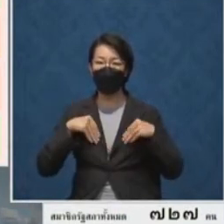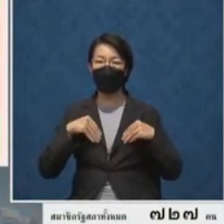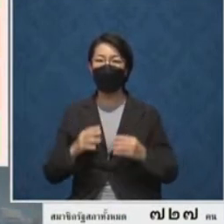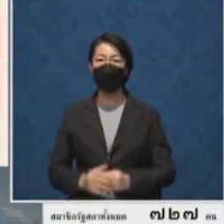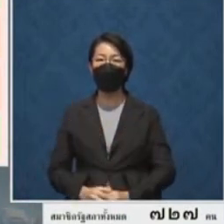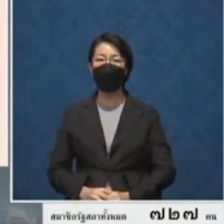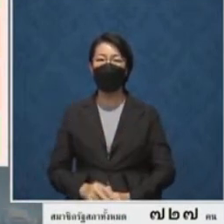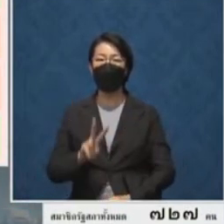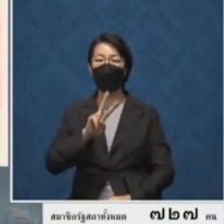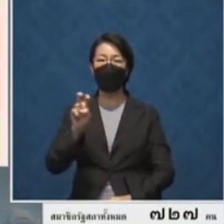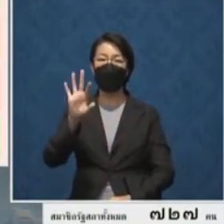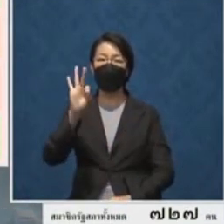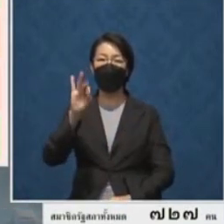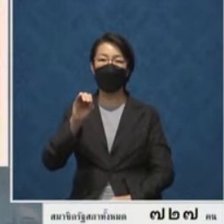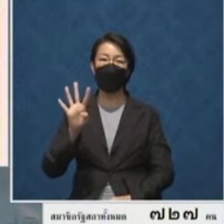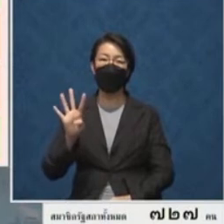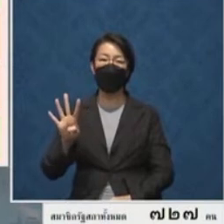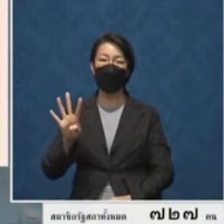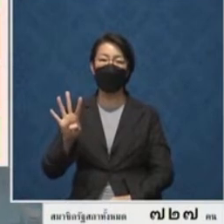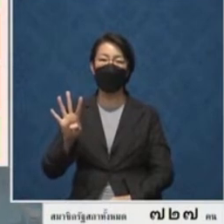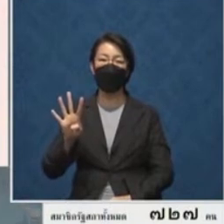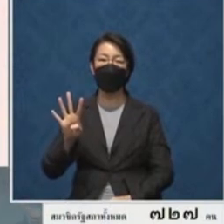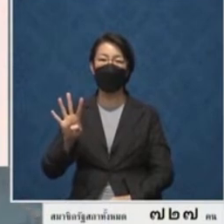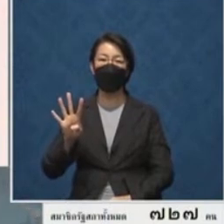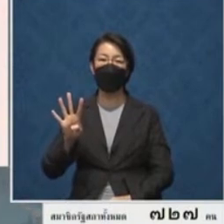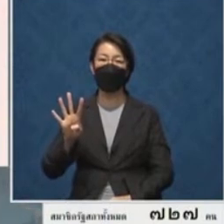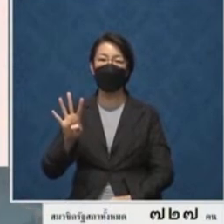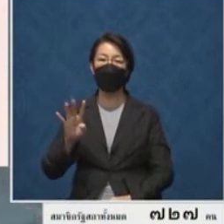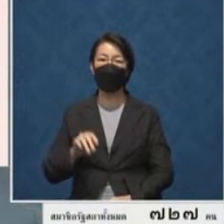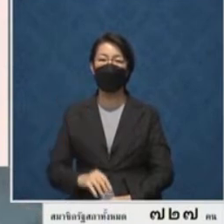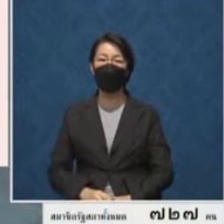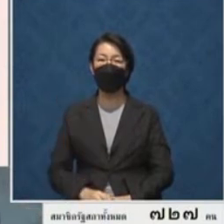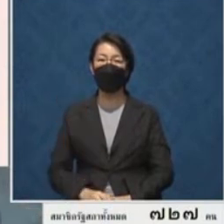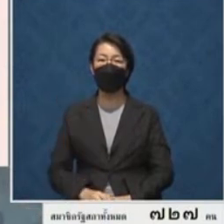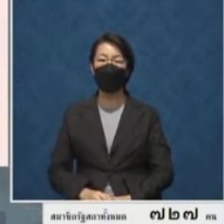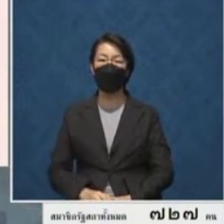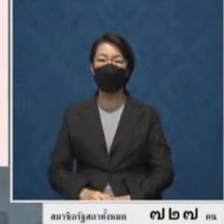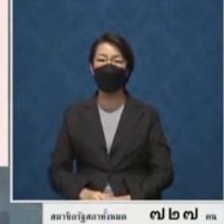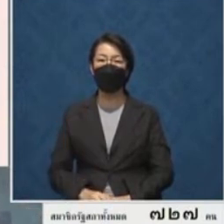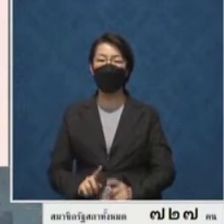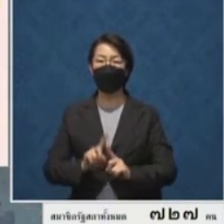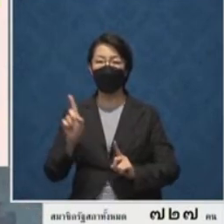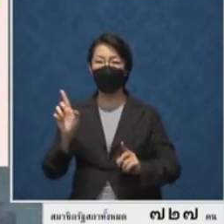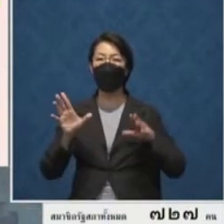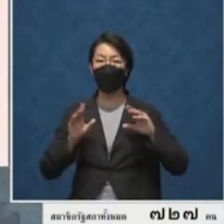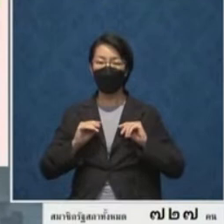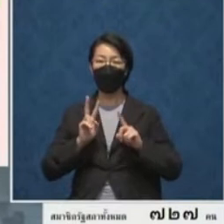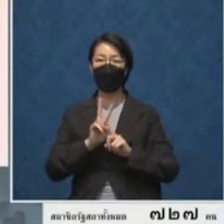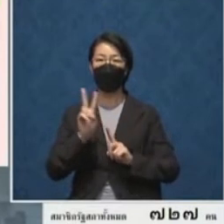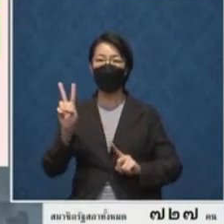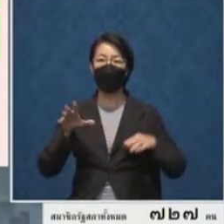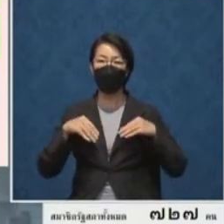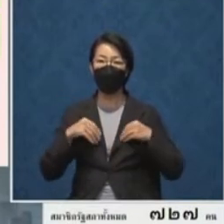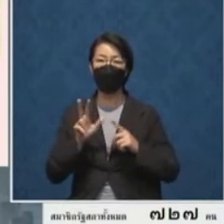294นายประมวลพงษ์ถาวราเดช 1รับหลักการ2รับหลักการ3รับหลัก